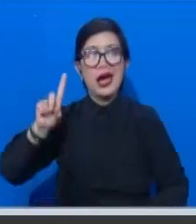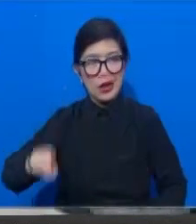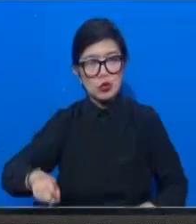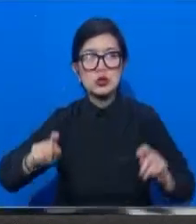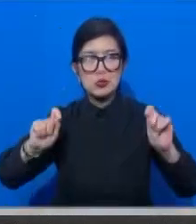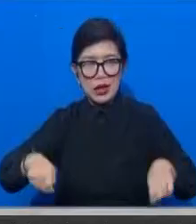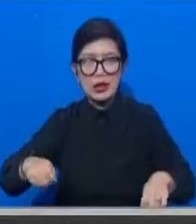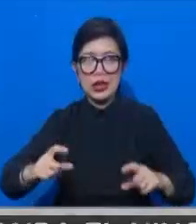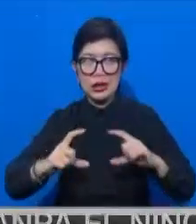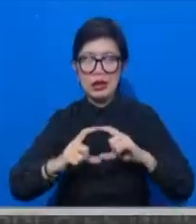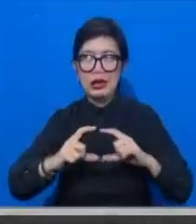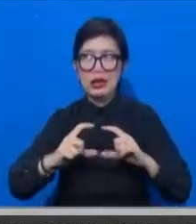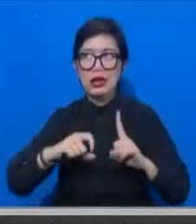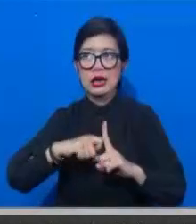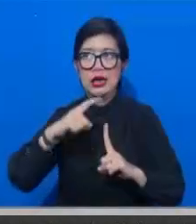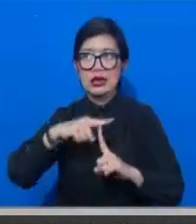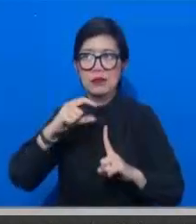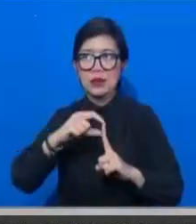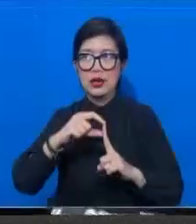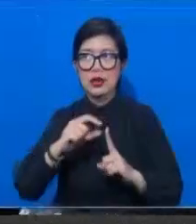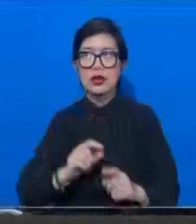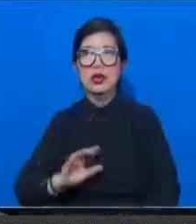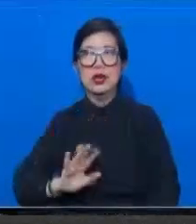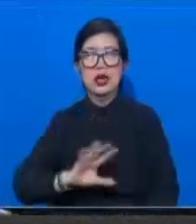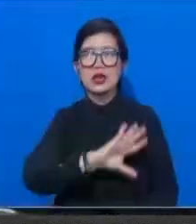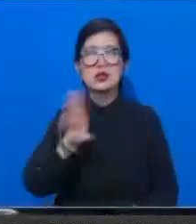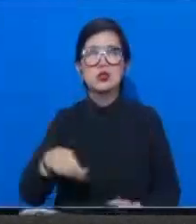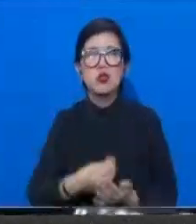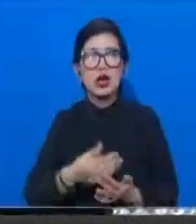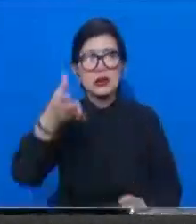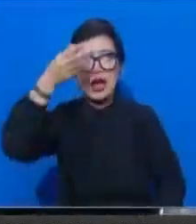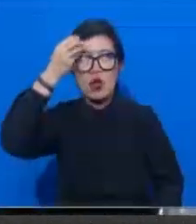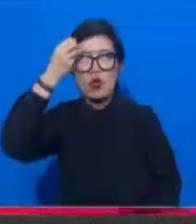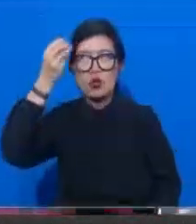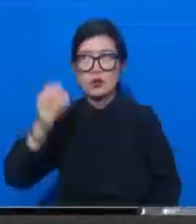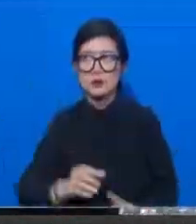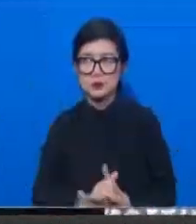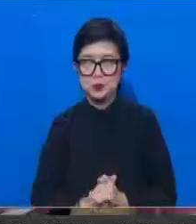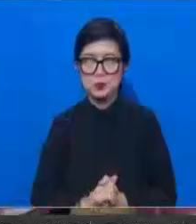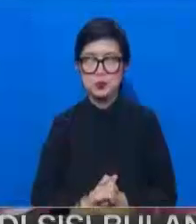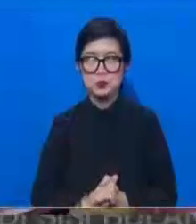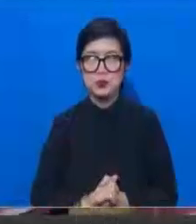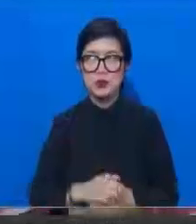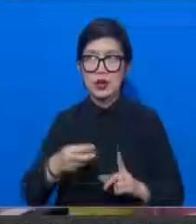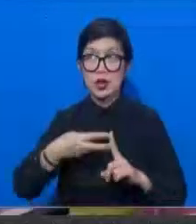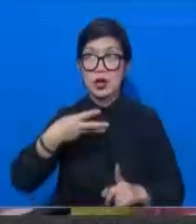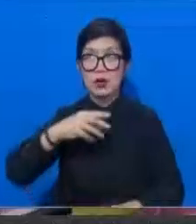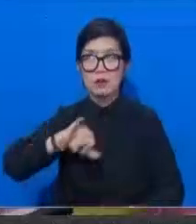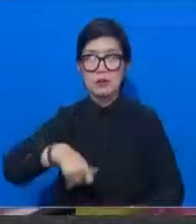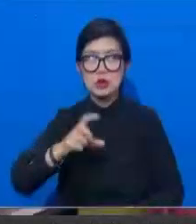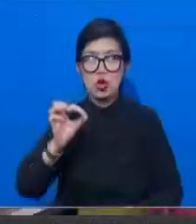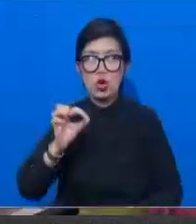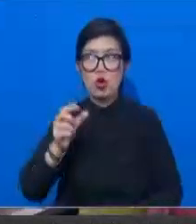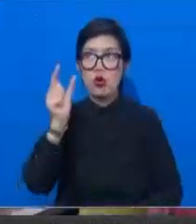ini. Meski demikian, tak semua warga mengerti tentang hal ini. Salah satunya Bejo, penjual pentol keliling